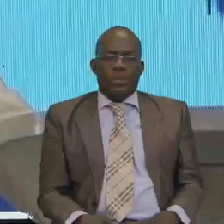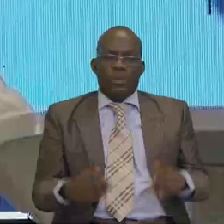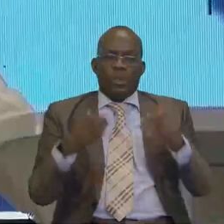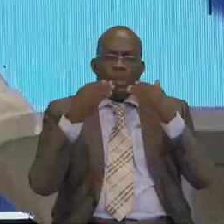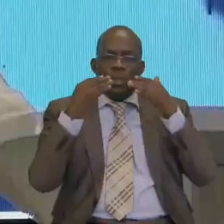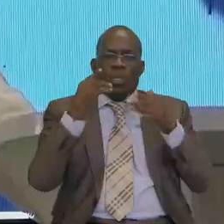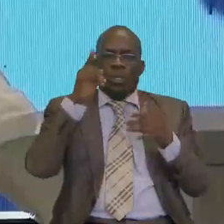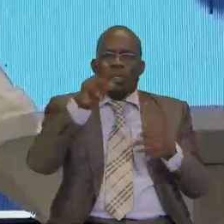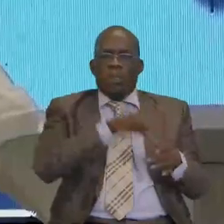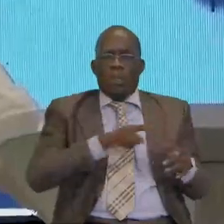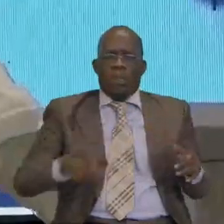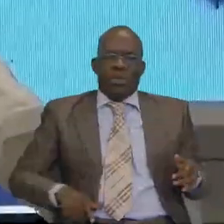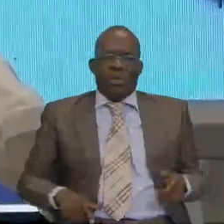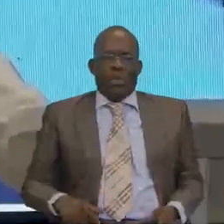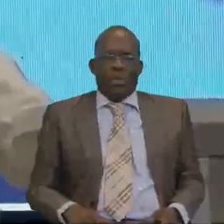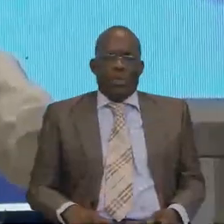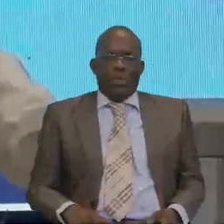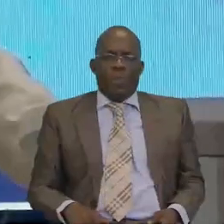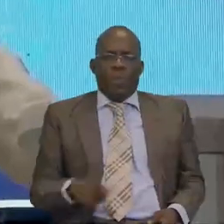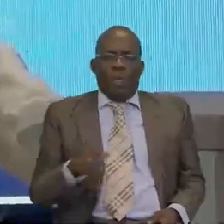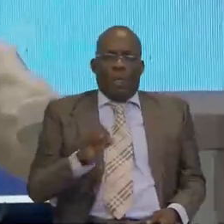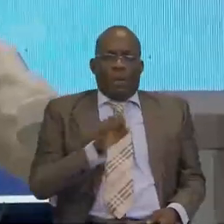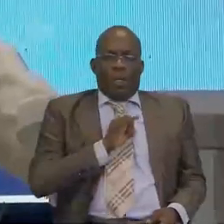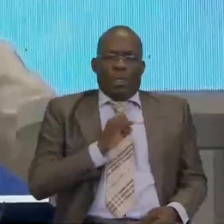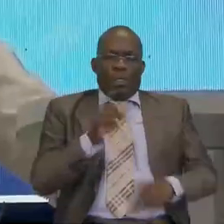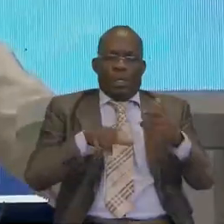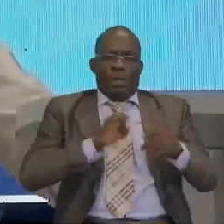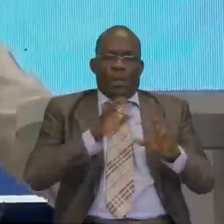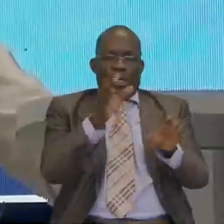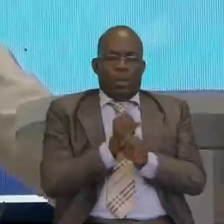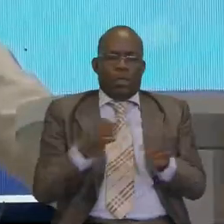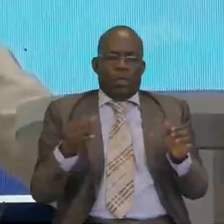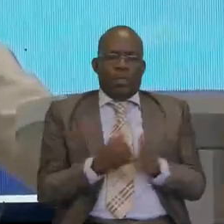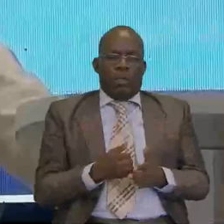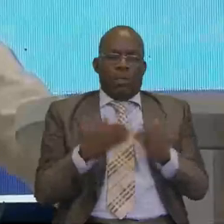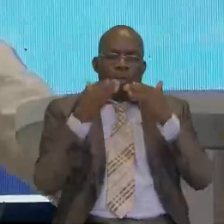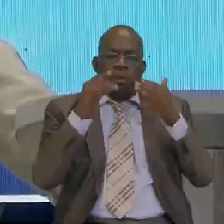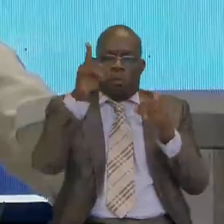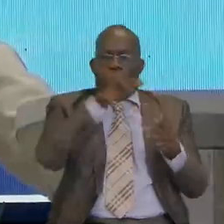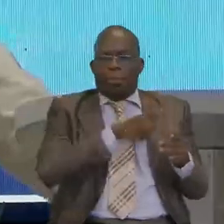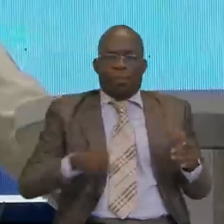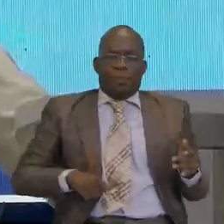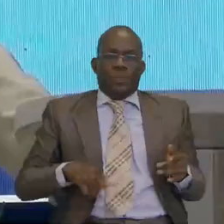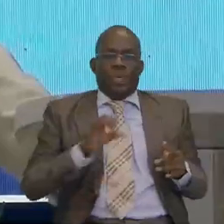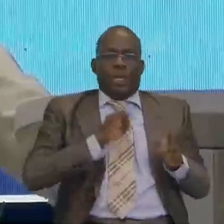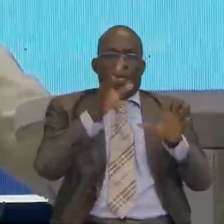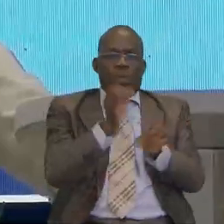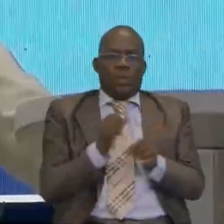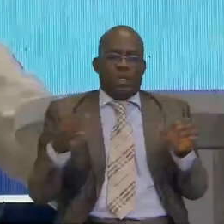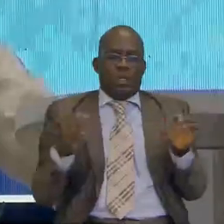Merci Seigneur. Je l'ai eu. Merci Seigneur. J'ai